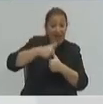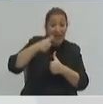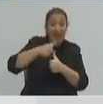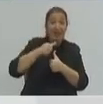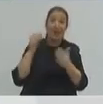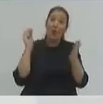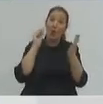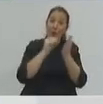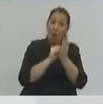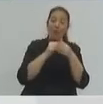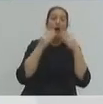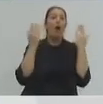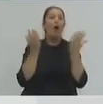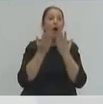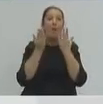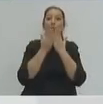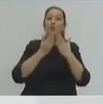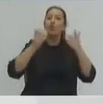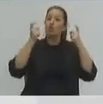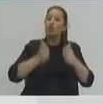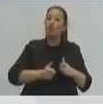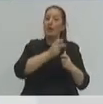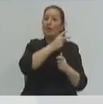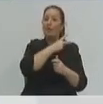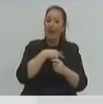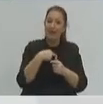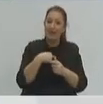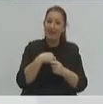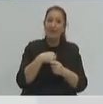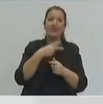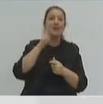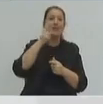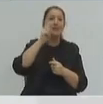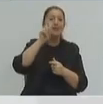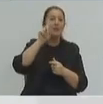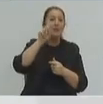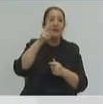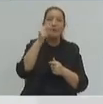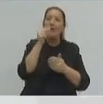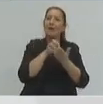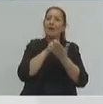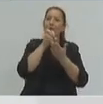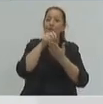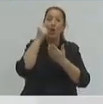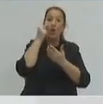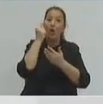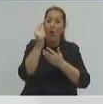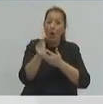tanımlandığı ama Büyükşehir Belediyesi'nin 2021 bütçesine